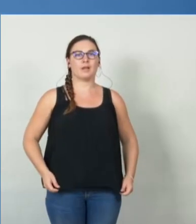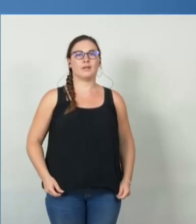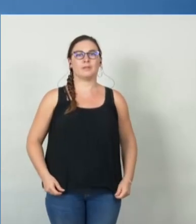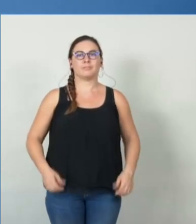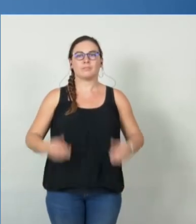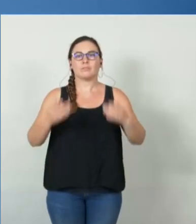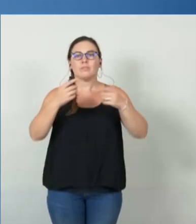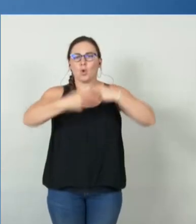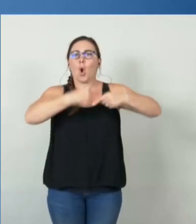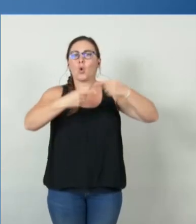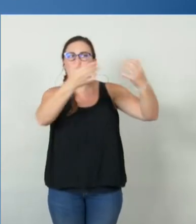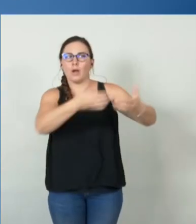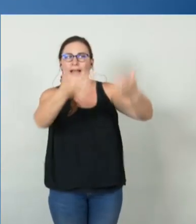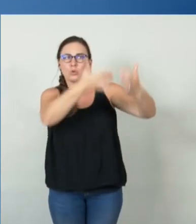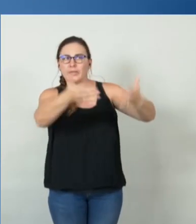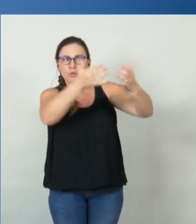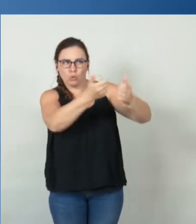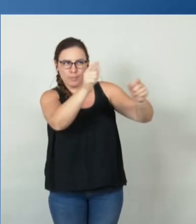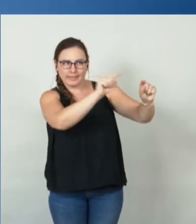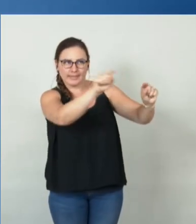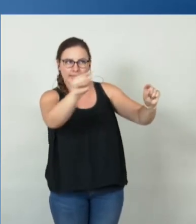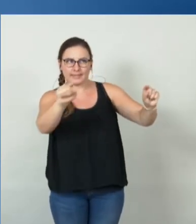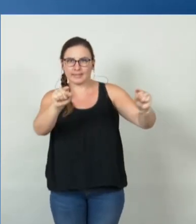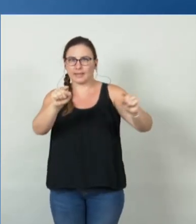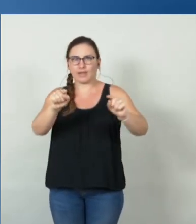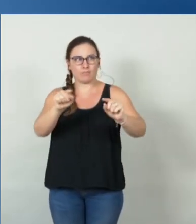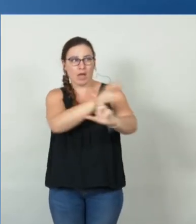va commencer à apporter ses réponses